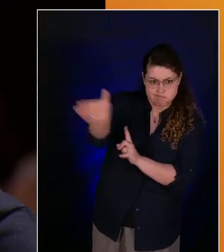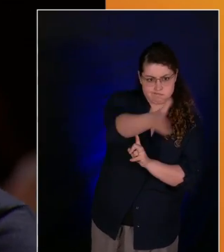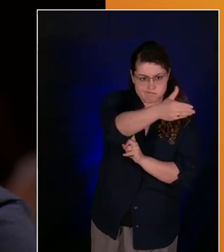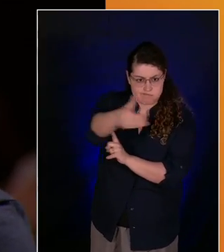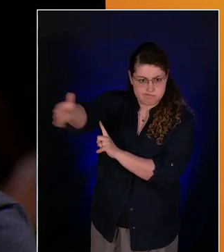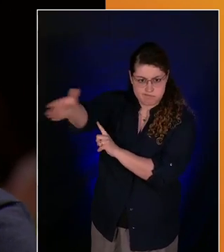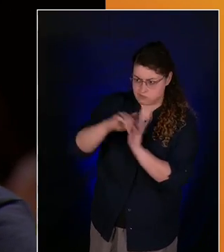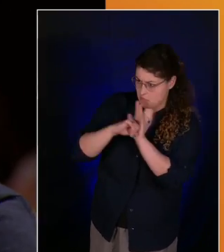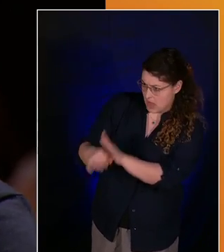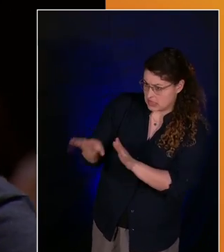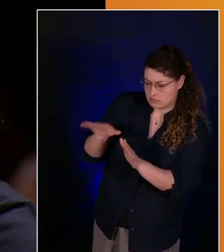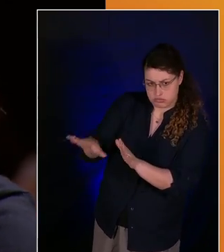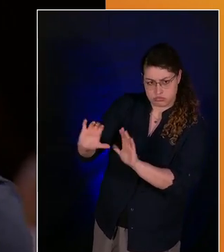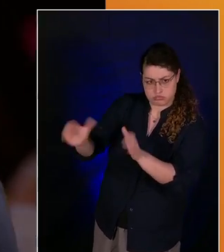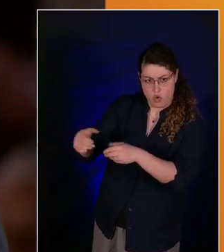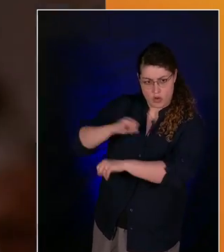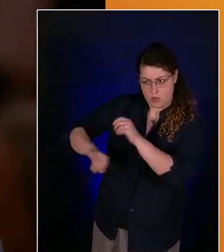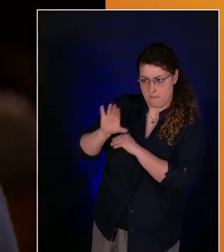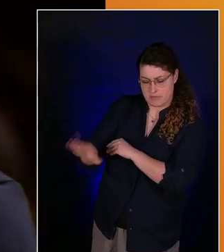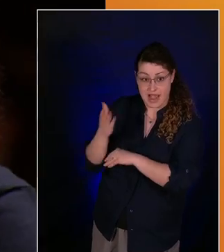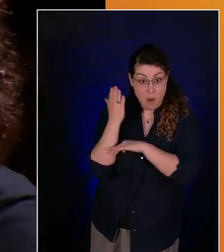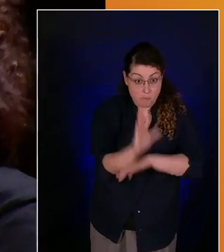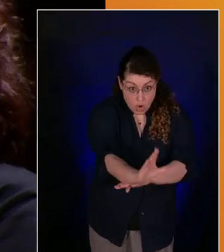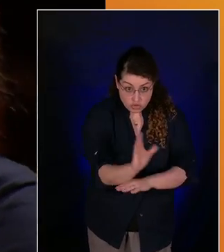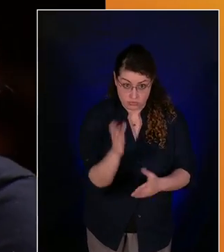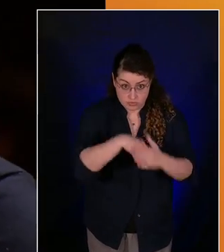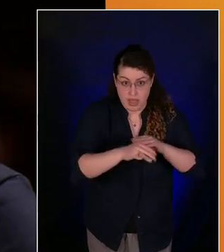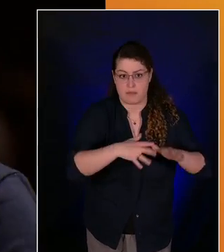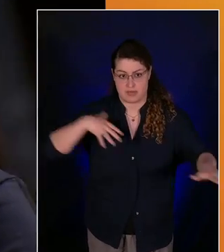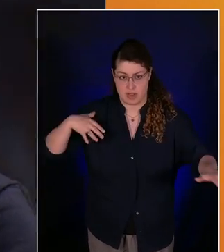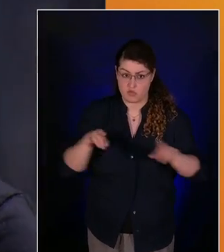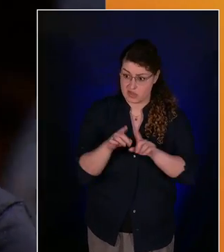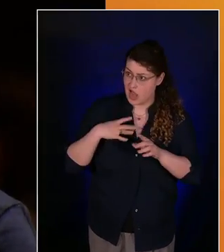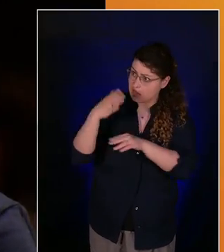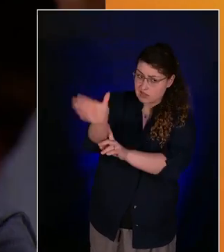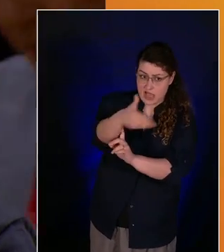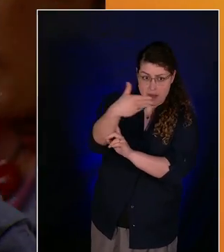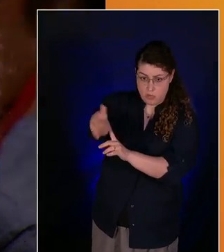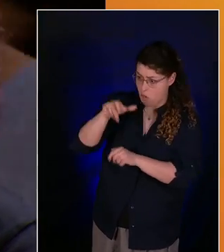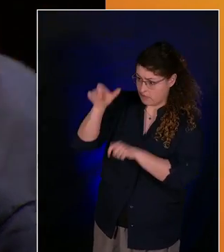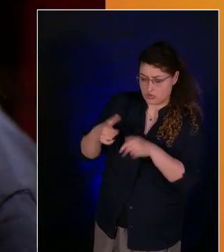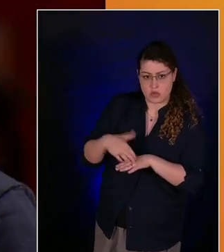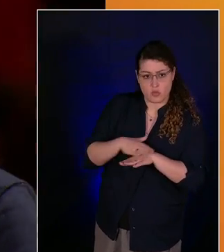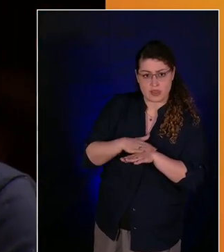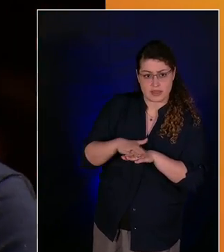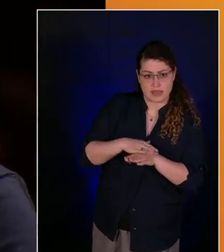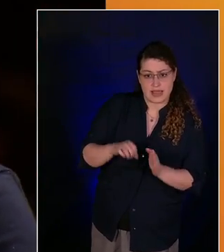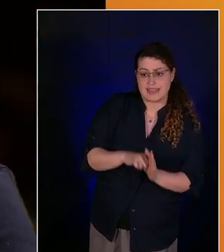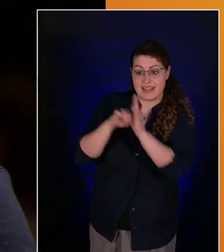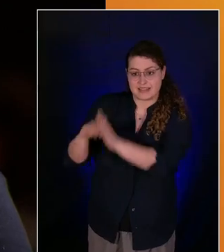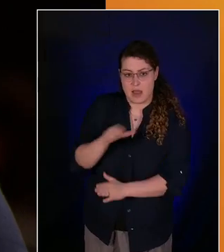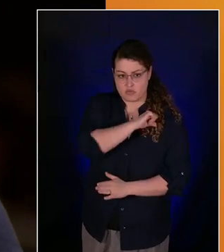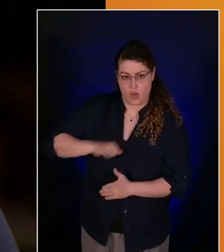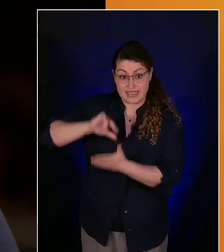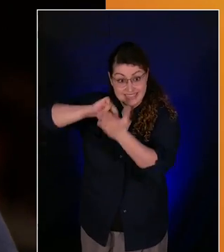ces partis ou organisations certains drapeaux sont même dédicassé par des personnalités d'extrême droite chez nous elle